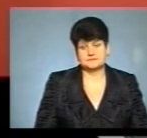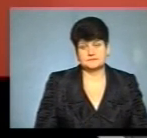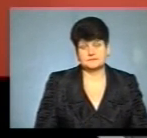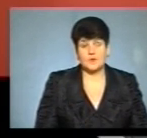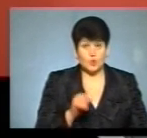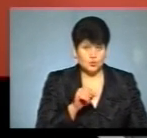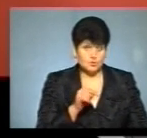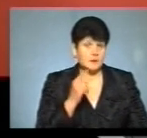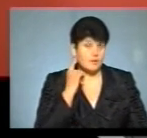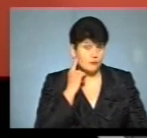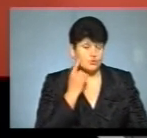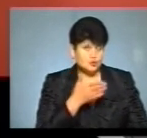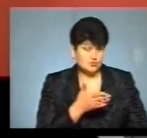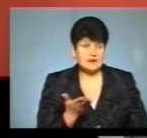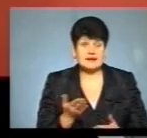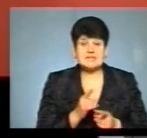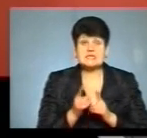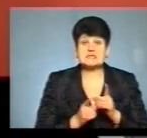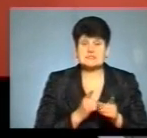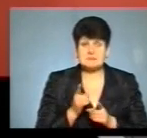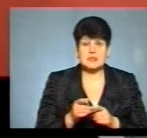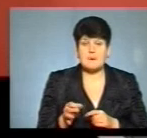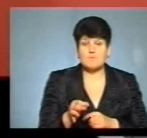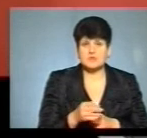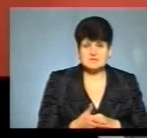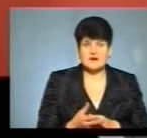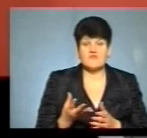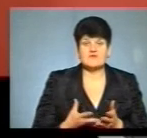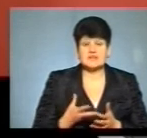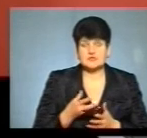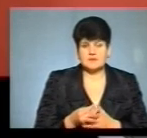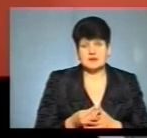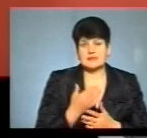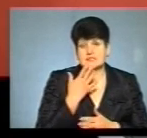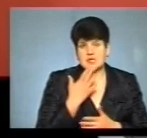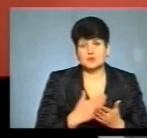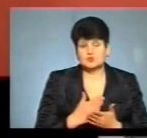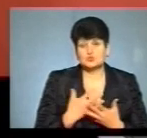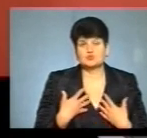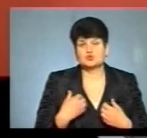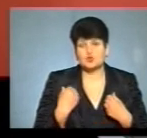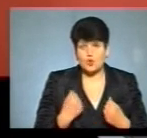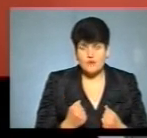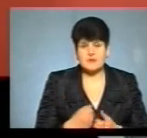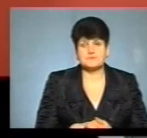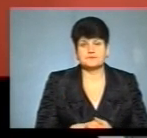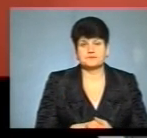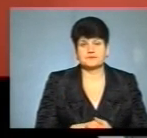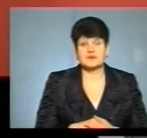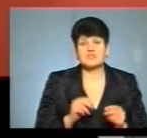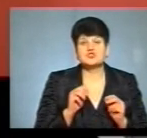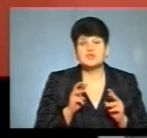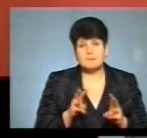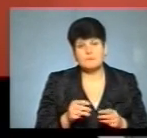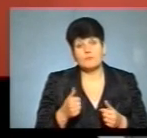Тут, власне, ми почули, які зміни, тому що монетизація, фінансування через Національну службу здоров'я. Чим позитивні